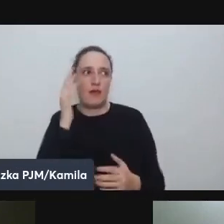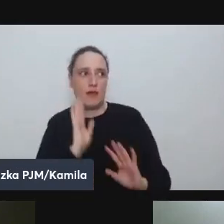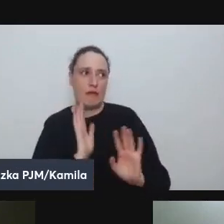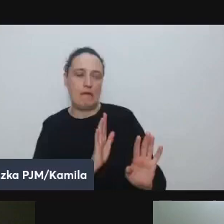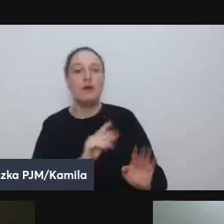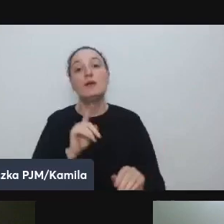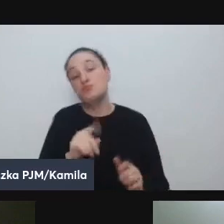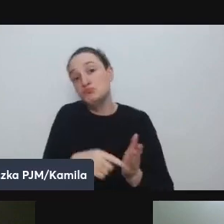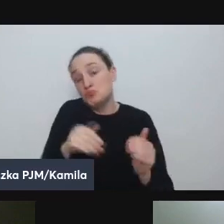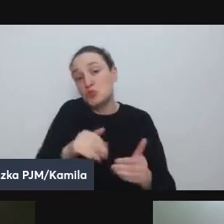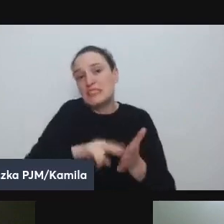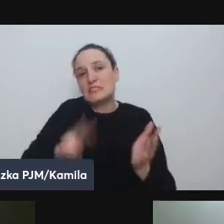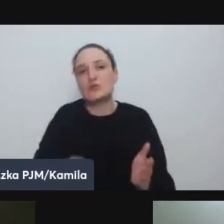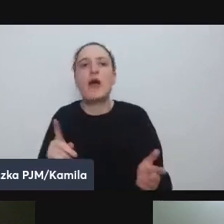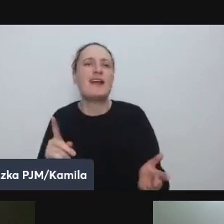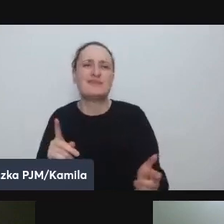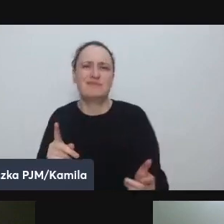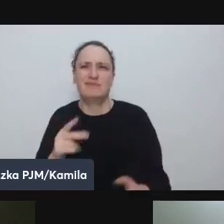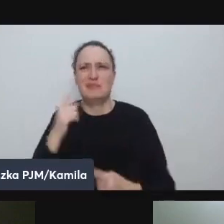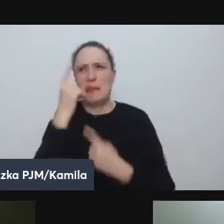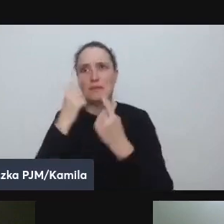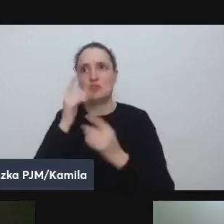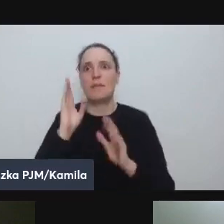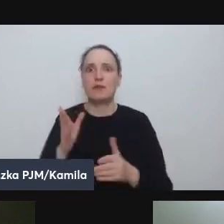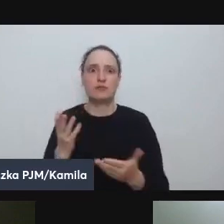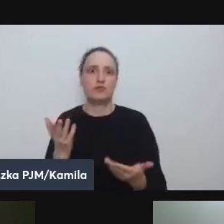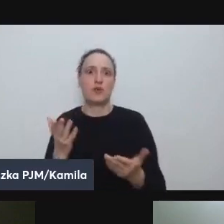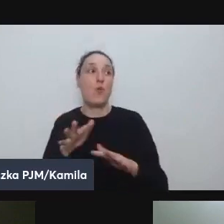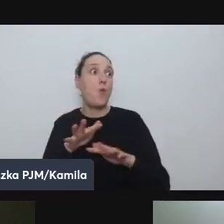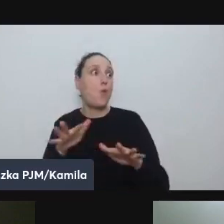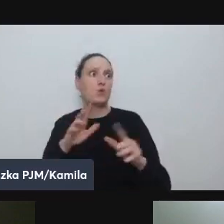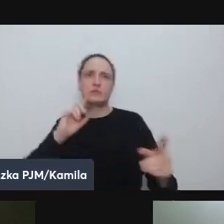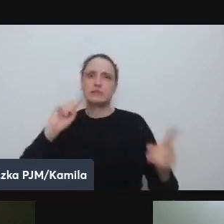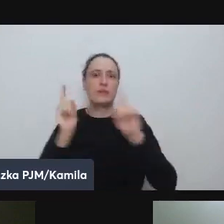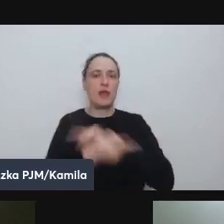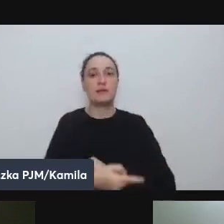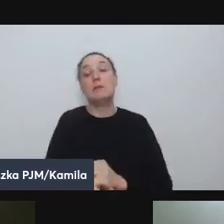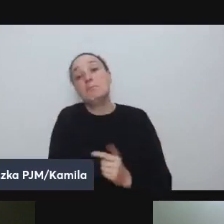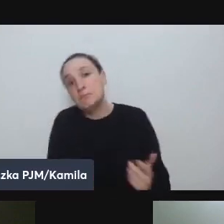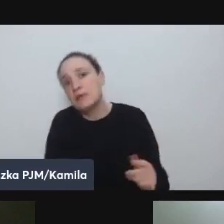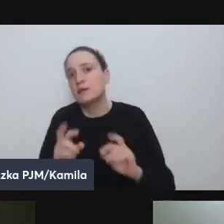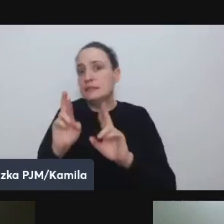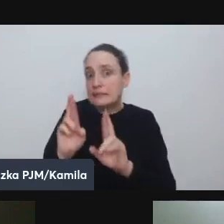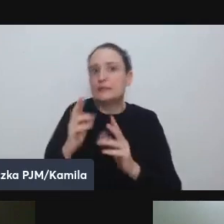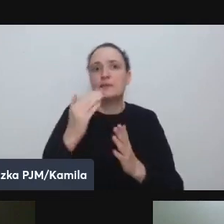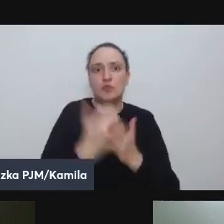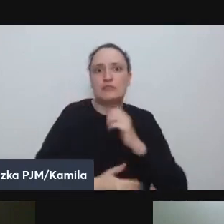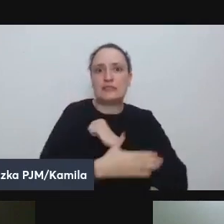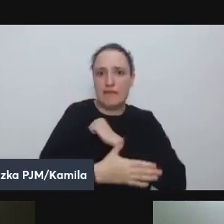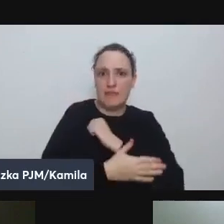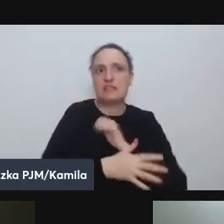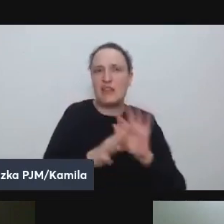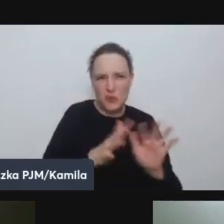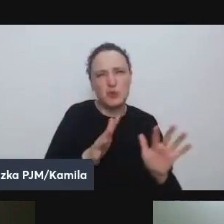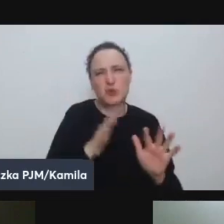zrezygnują. Ale jakoś bym się nie spodziewała, żeby to były ogromne zmiany na dużą skalę też. Chociaż życzę tego, no bo ta podstawa jest przeładowana, więc życzę tego